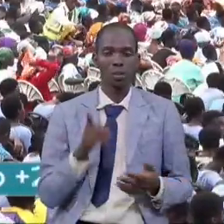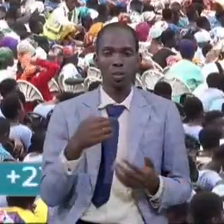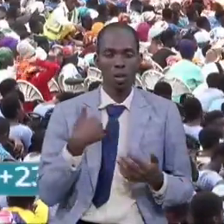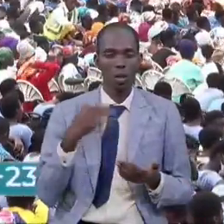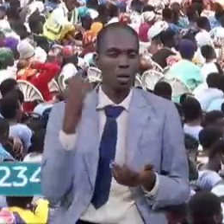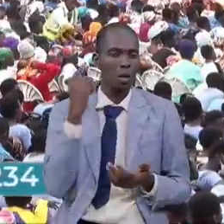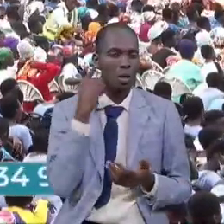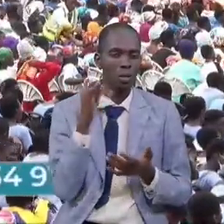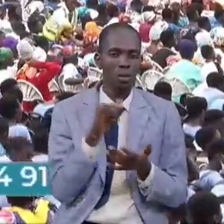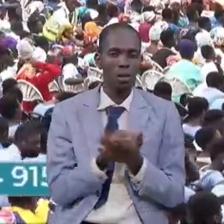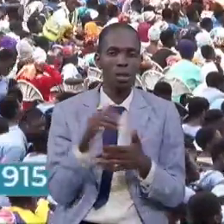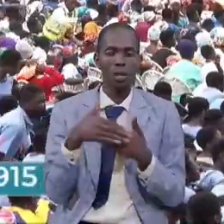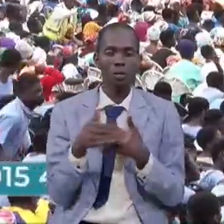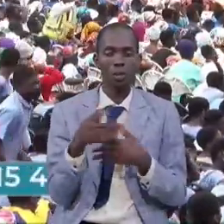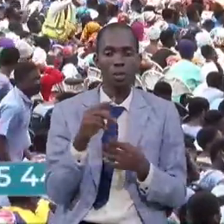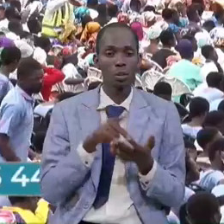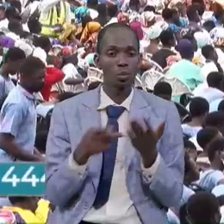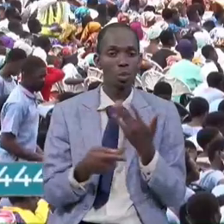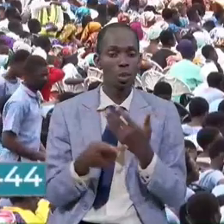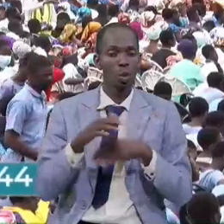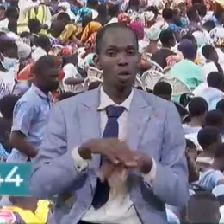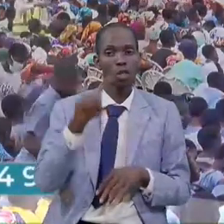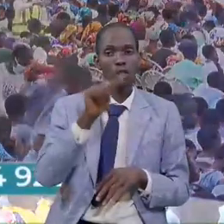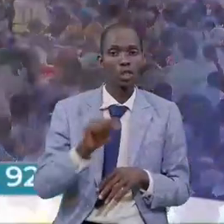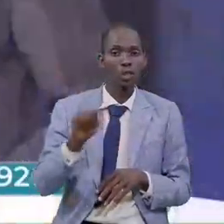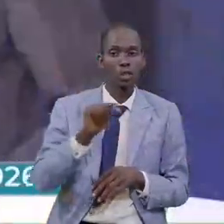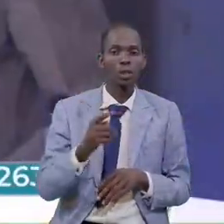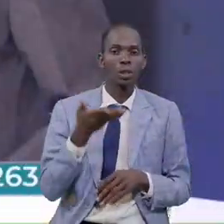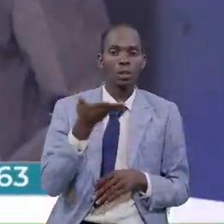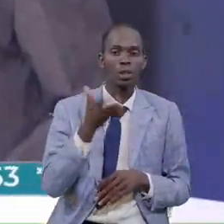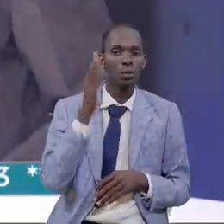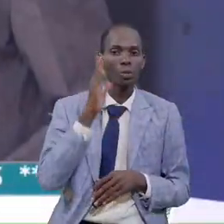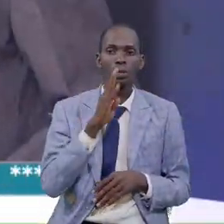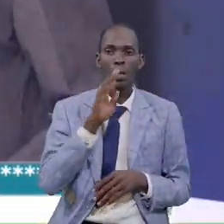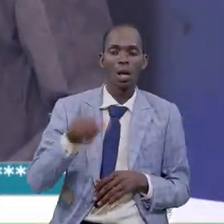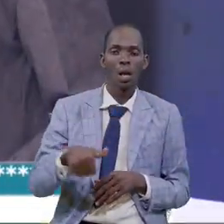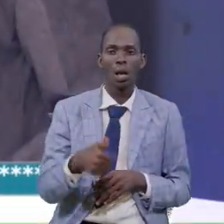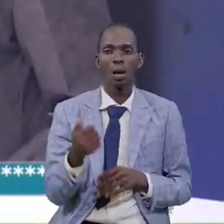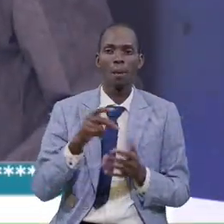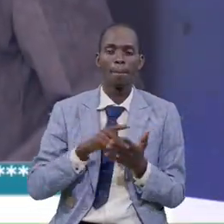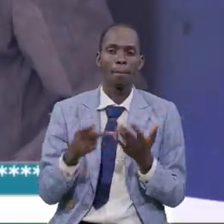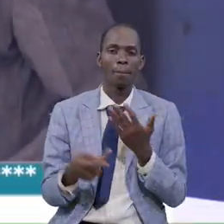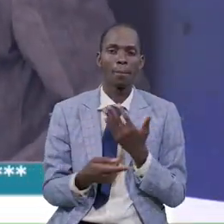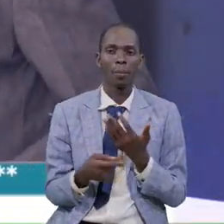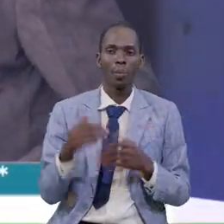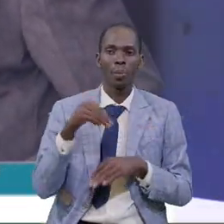Tuesday, après la croisade mardi, il y aura un autre programme spécial